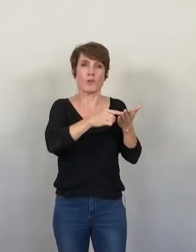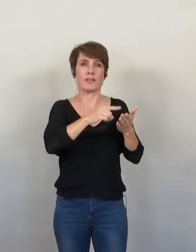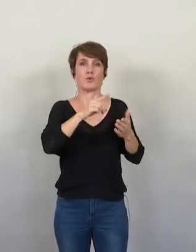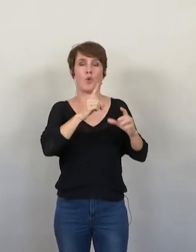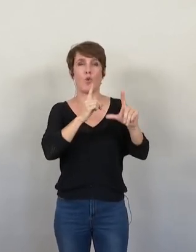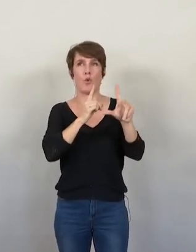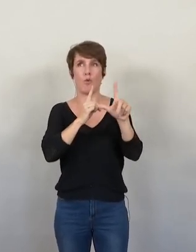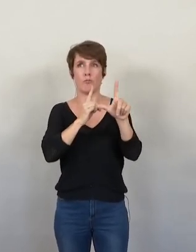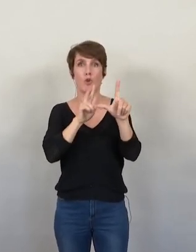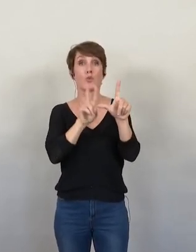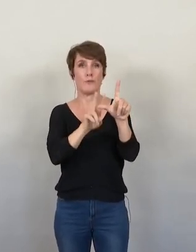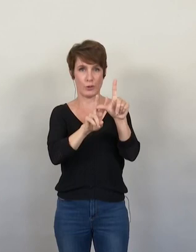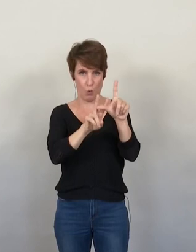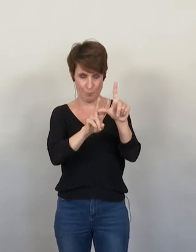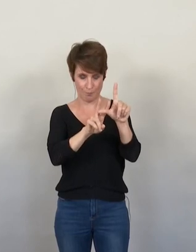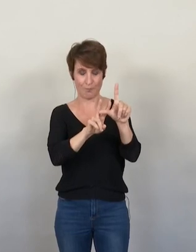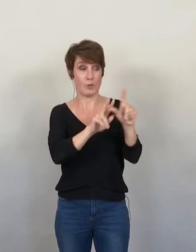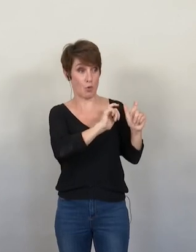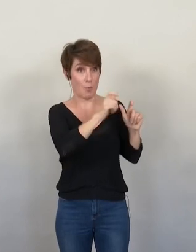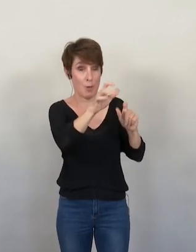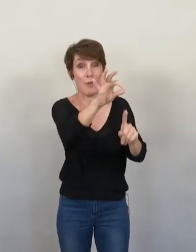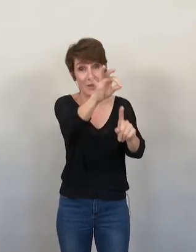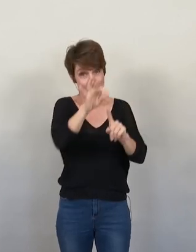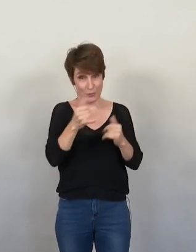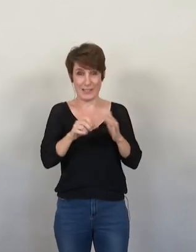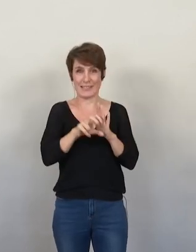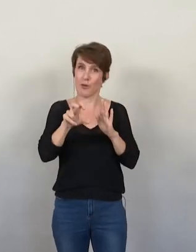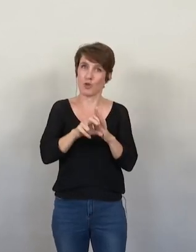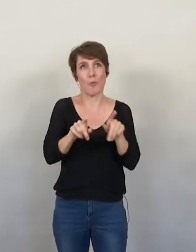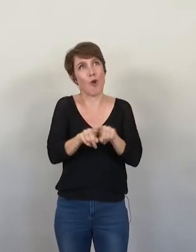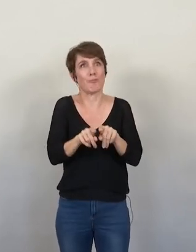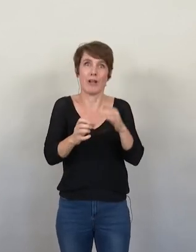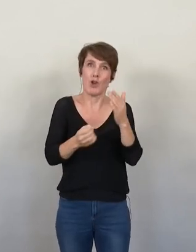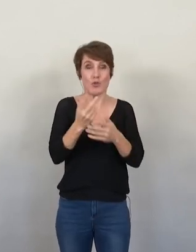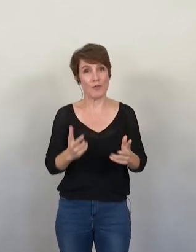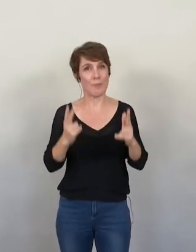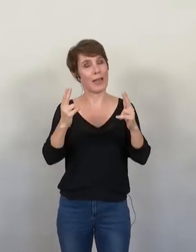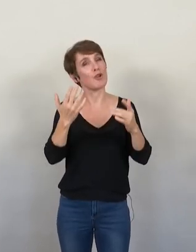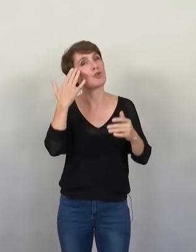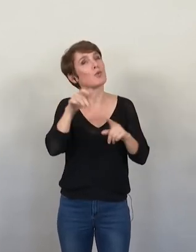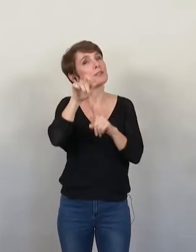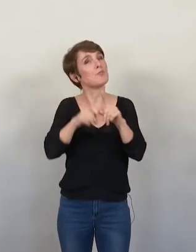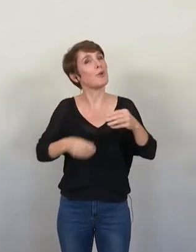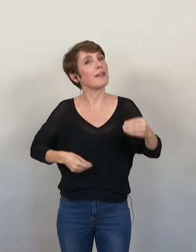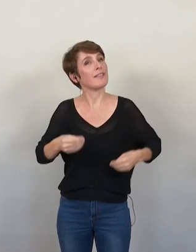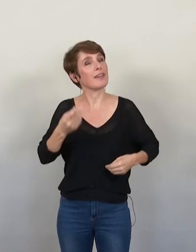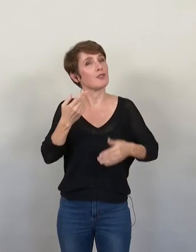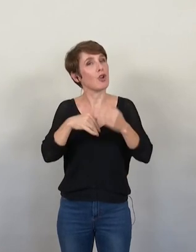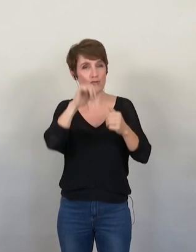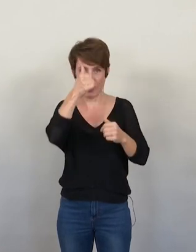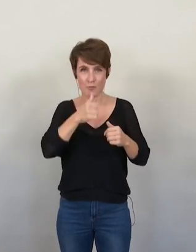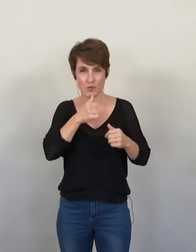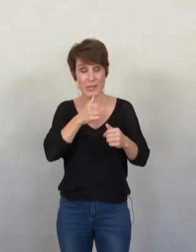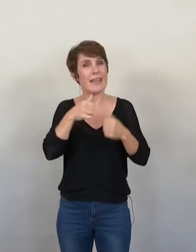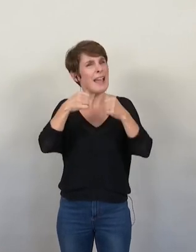euh ça sera une nouvelle ère de notre musée que les conservateurs marquent de leur empreinte leur passage souvent